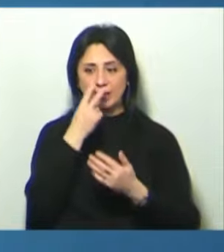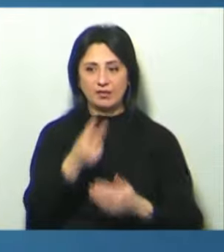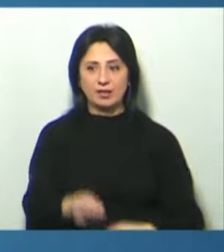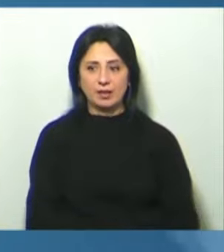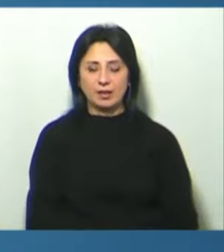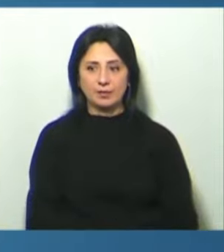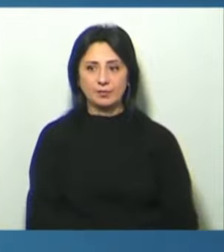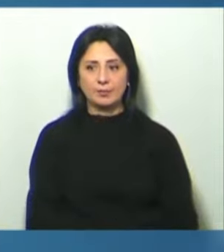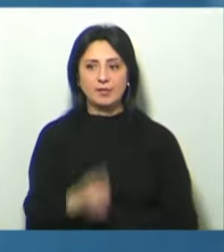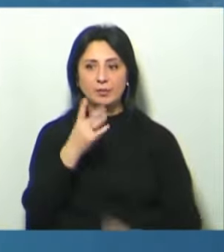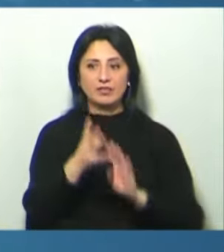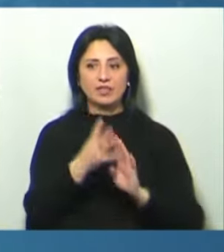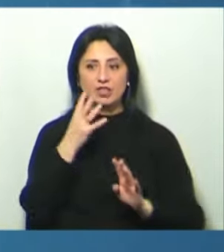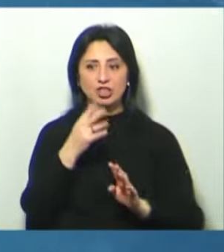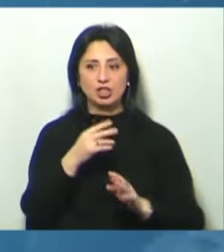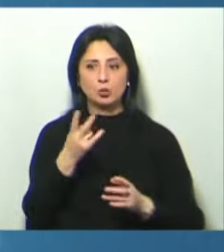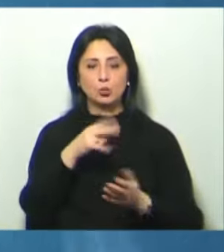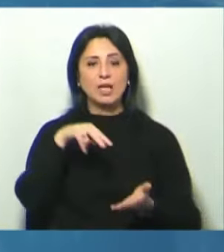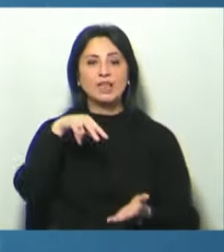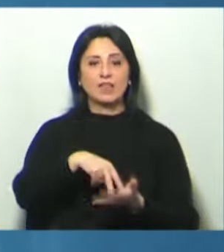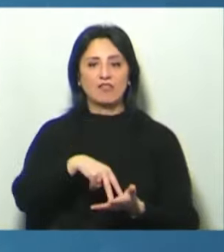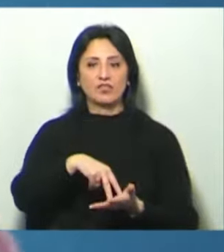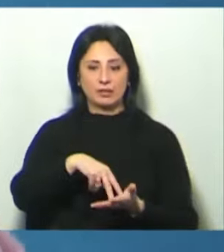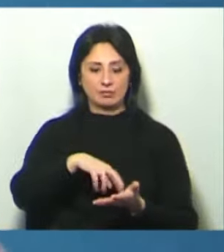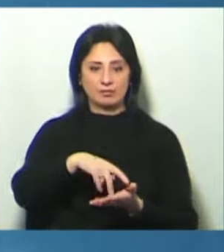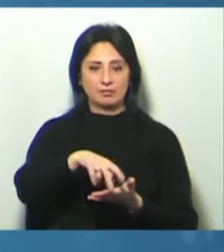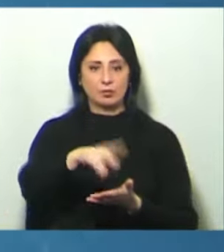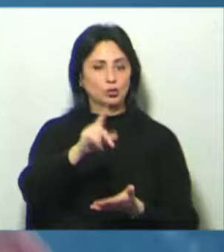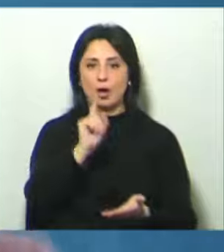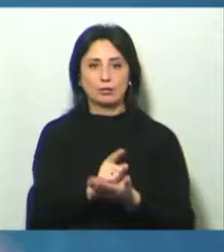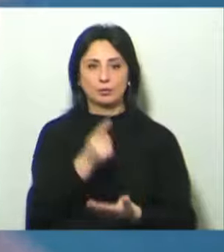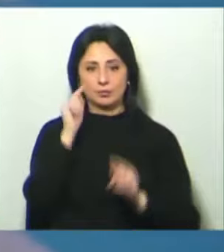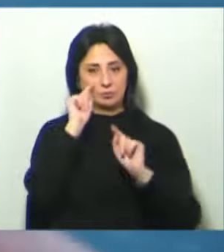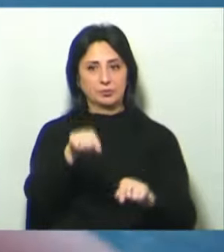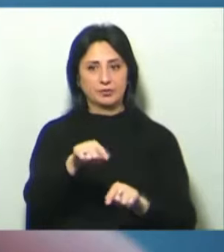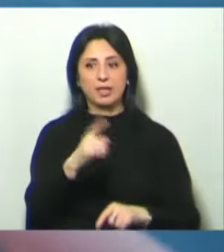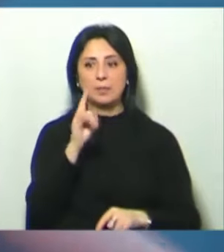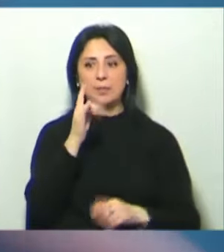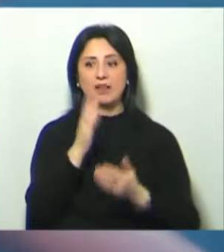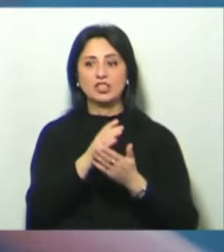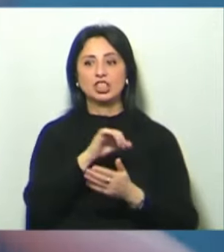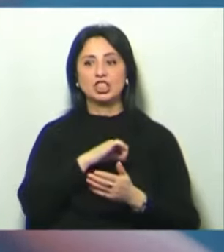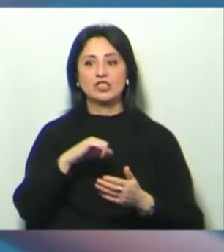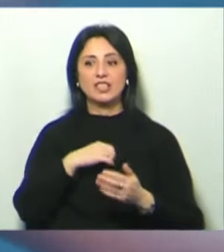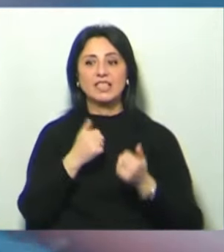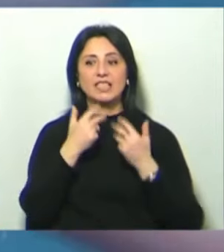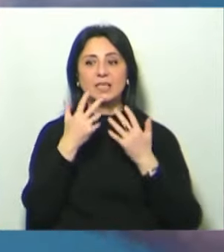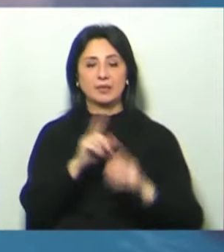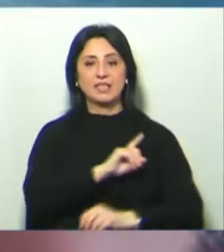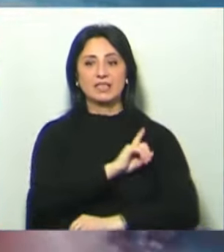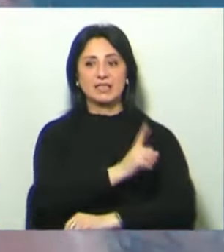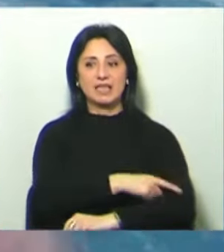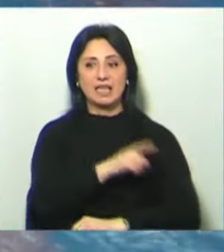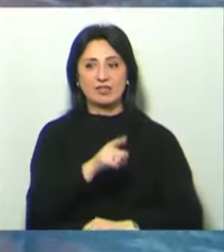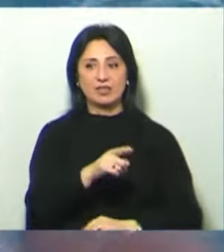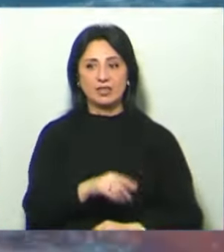დავინახე. პირველ რიგში უნდა დავდგეთ, ფეხზე უნდა გავიაროთ აუცილებლად. ბავშვი არის თვითონ იმდენად